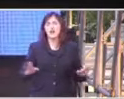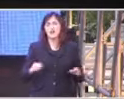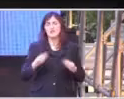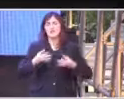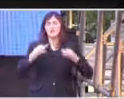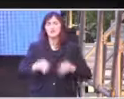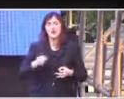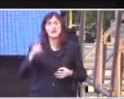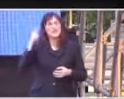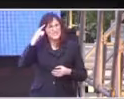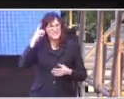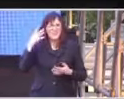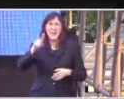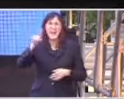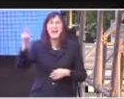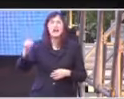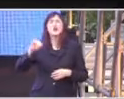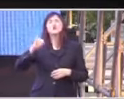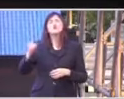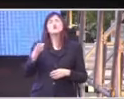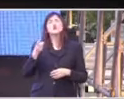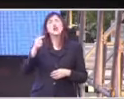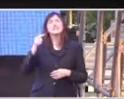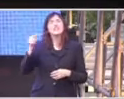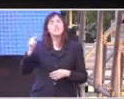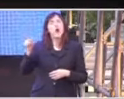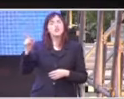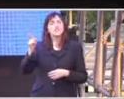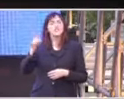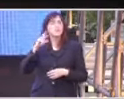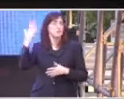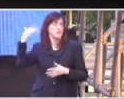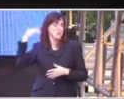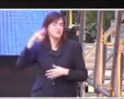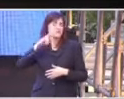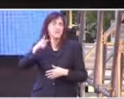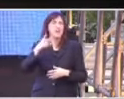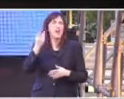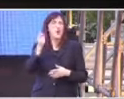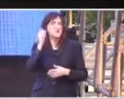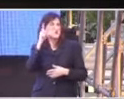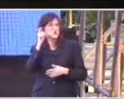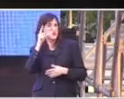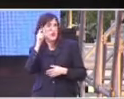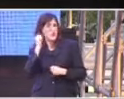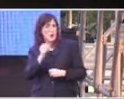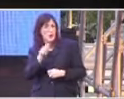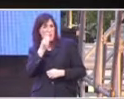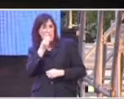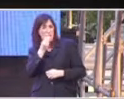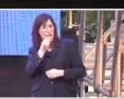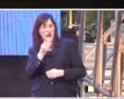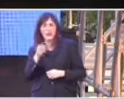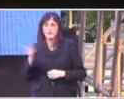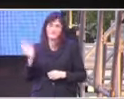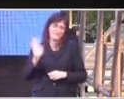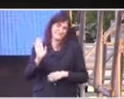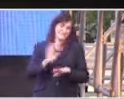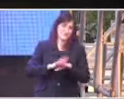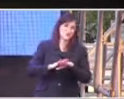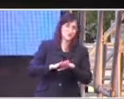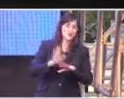si mangia Caro Giulio Tremonti non contento di aver quasi portato al fallimento il paese Puoi